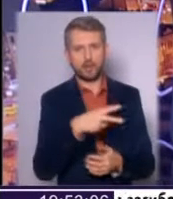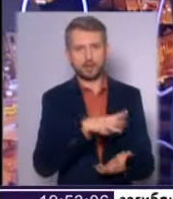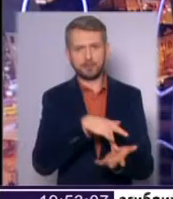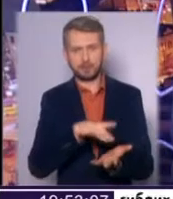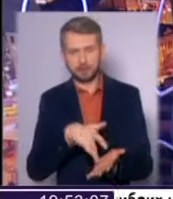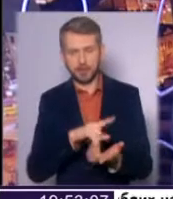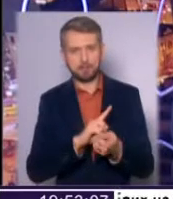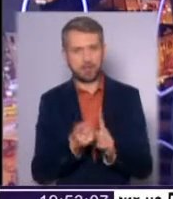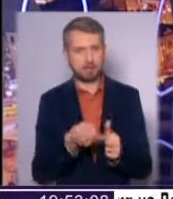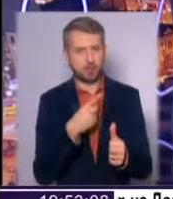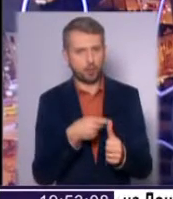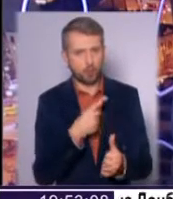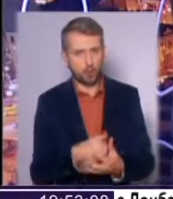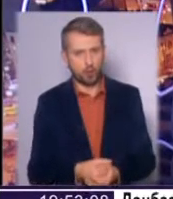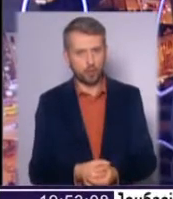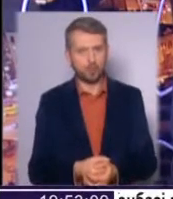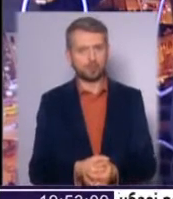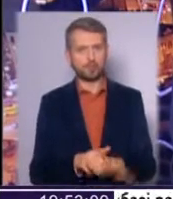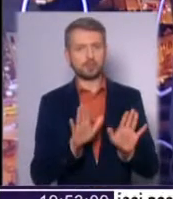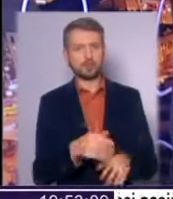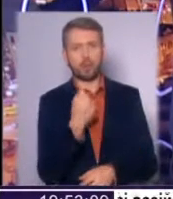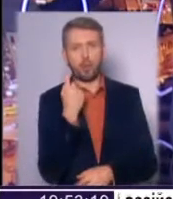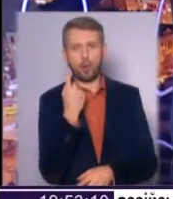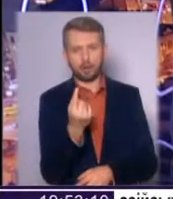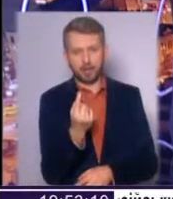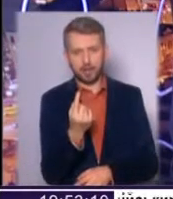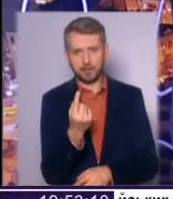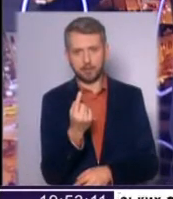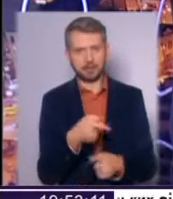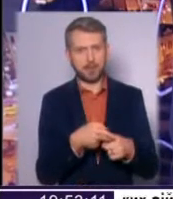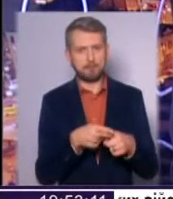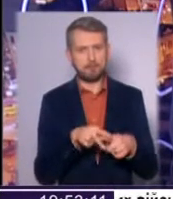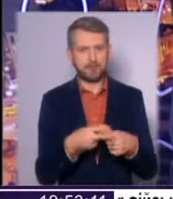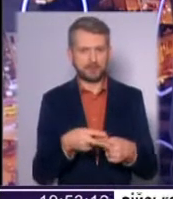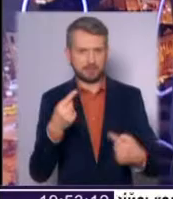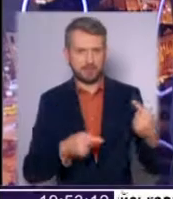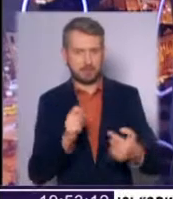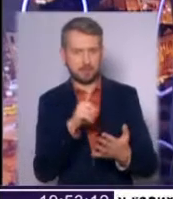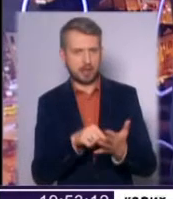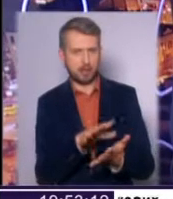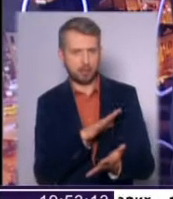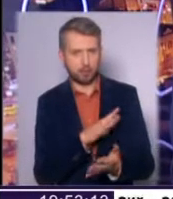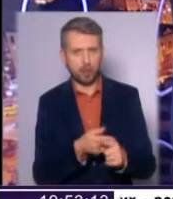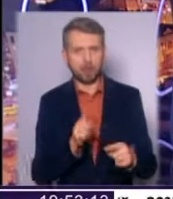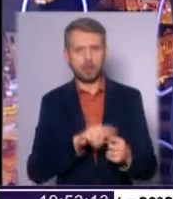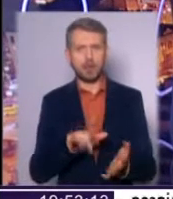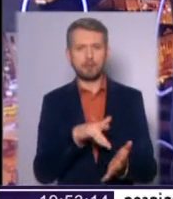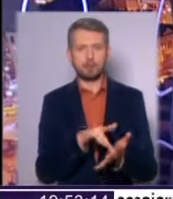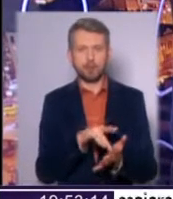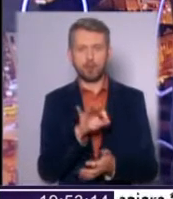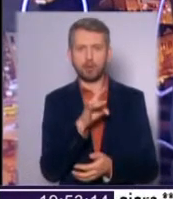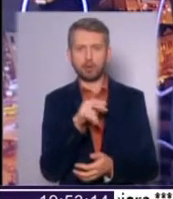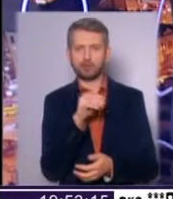пунктів перейменовано. Лише одне напівспірне питання там було. Це місто Орджонікідзе